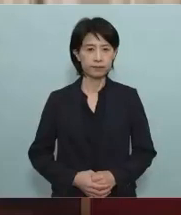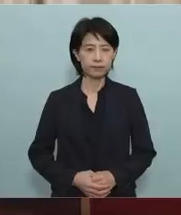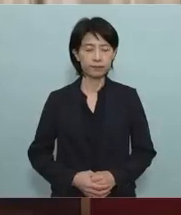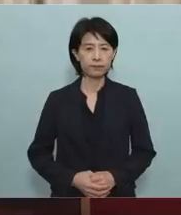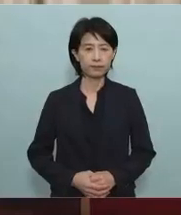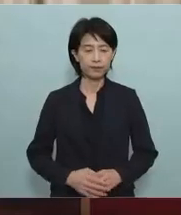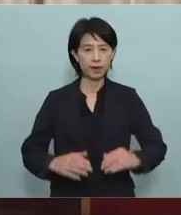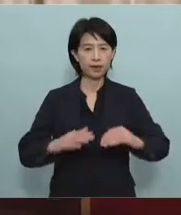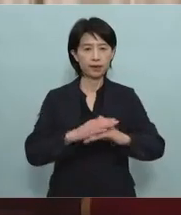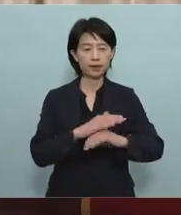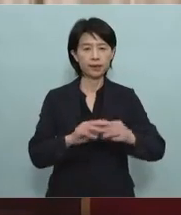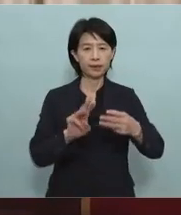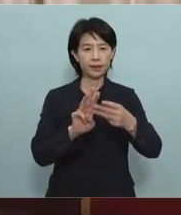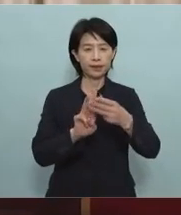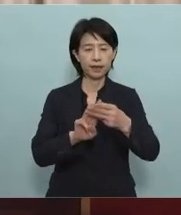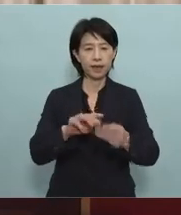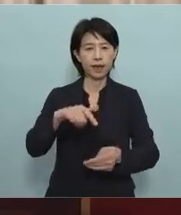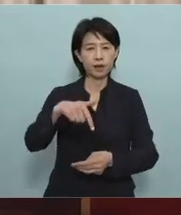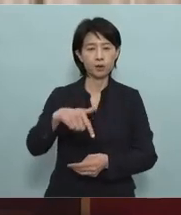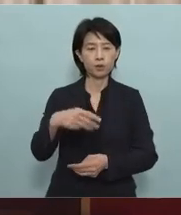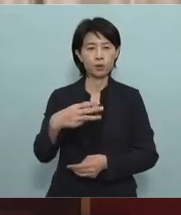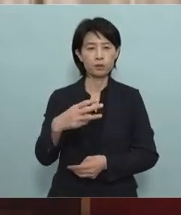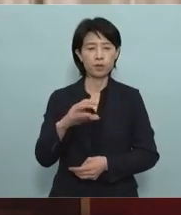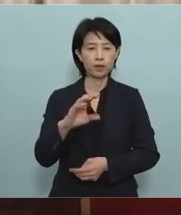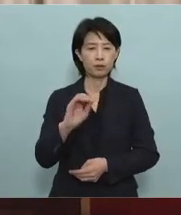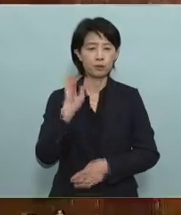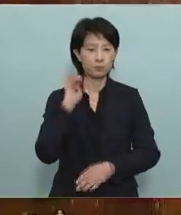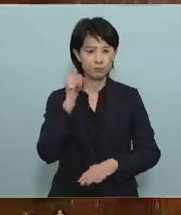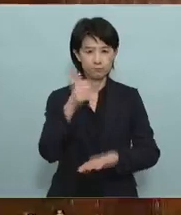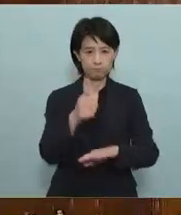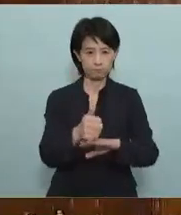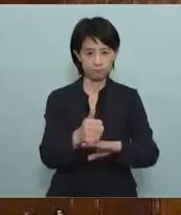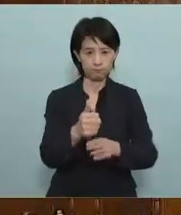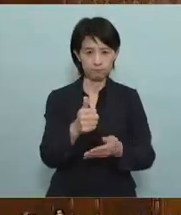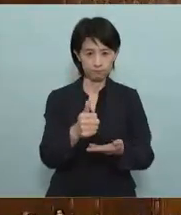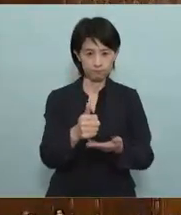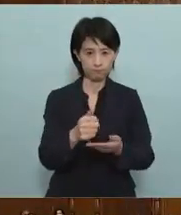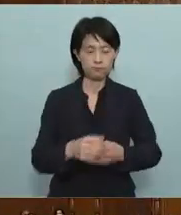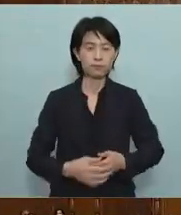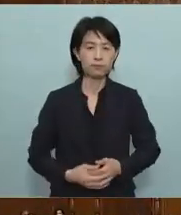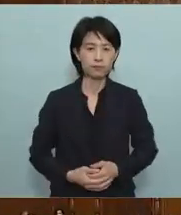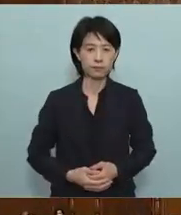岸田文雄内閣総理大臣。